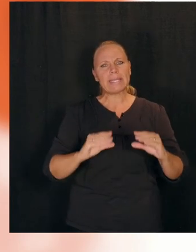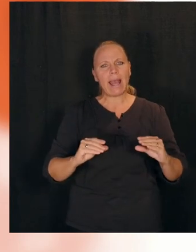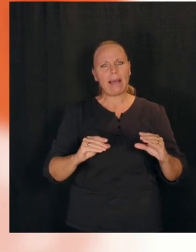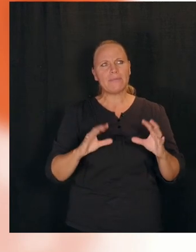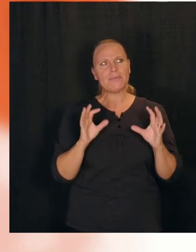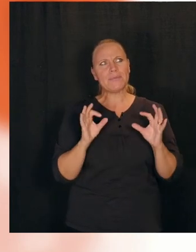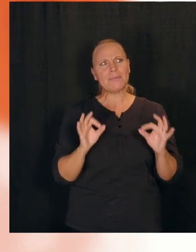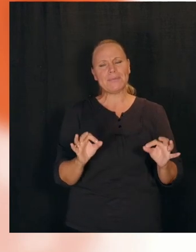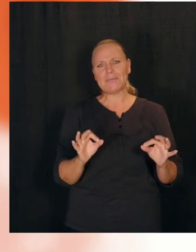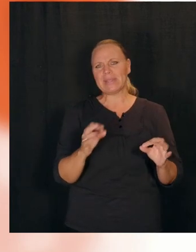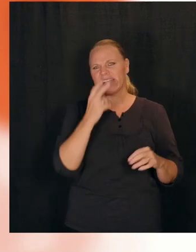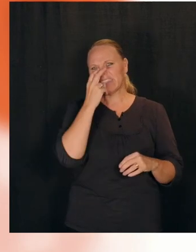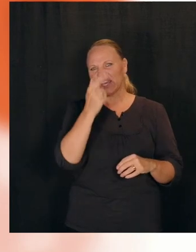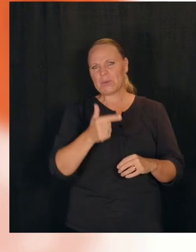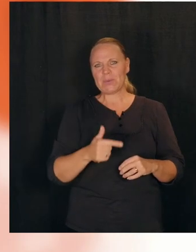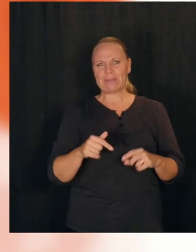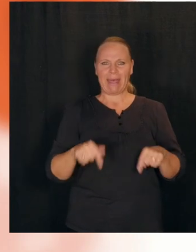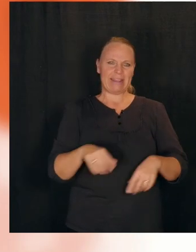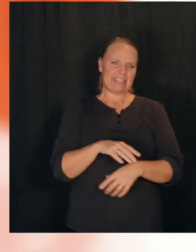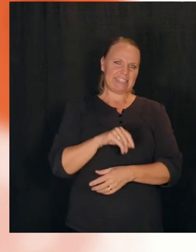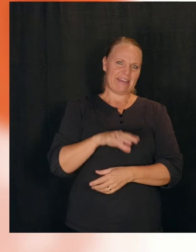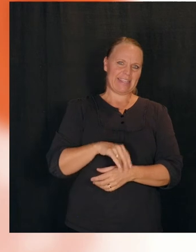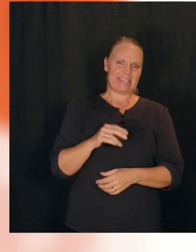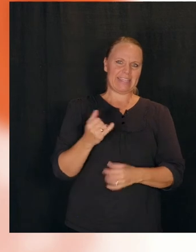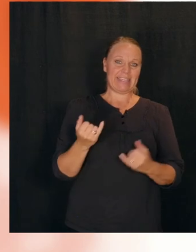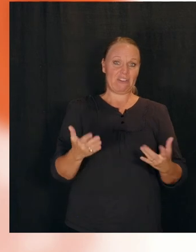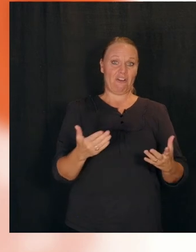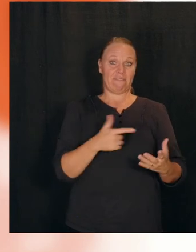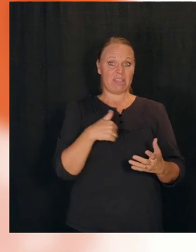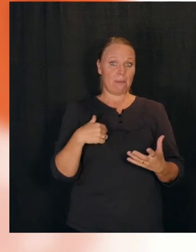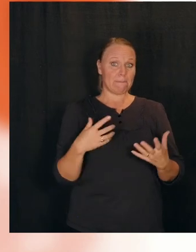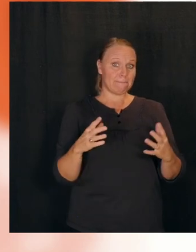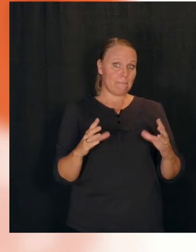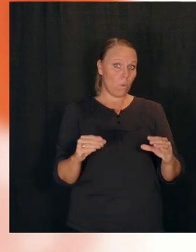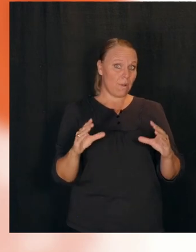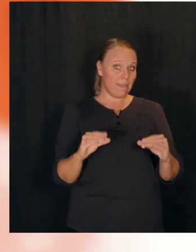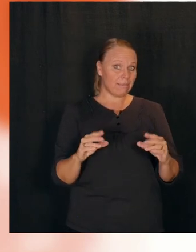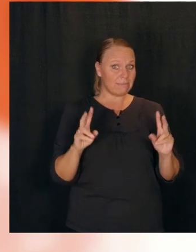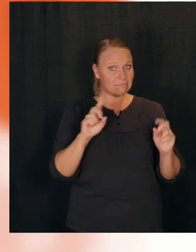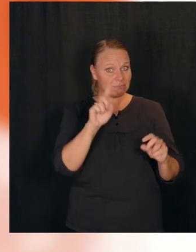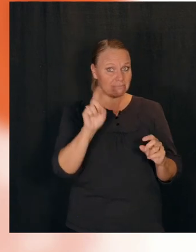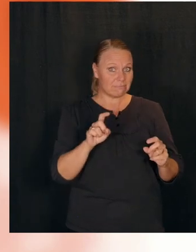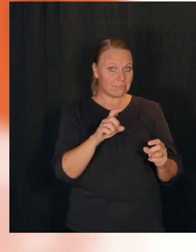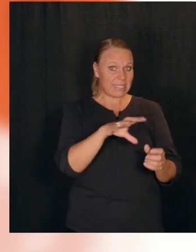rent praktiskt i Sverige idag bland kommuner och regioner?